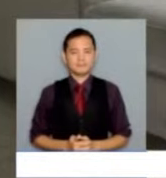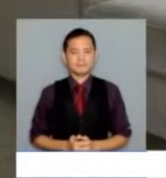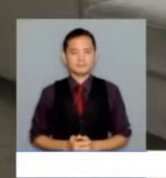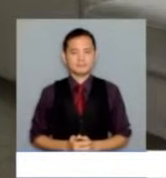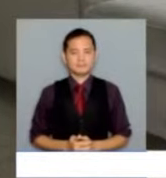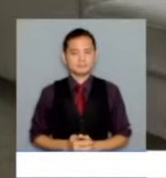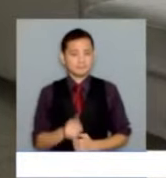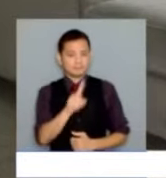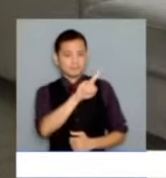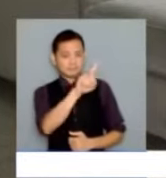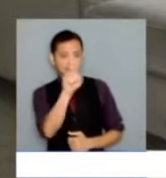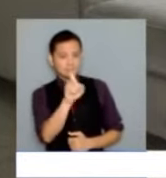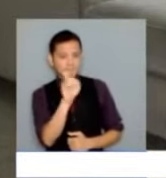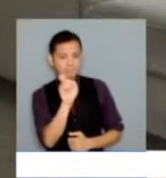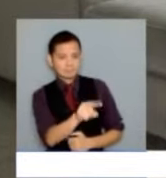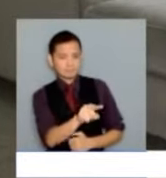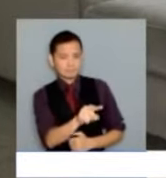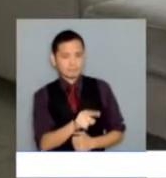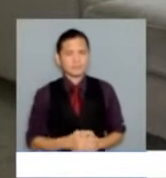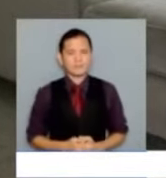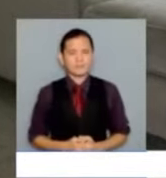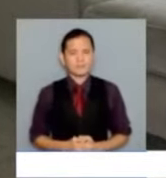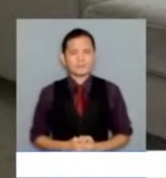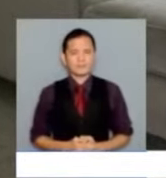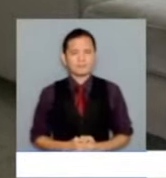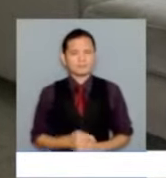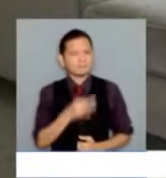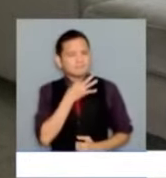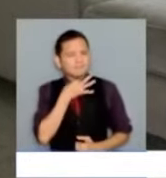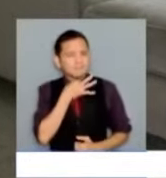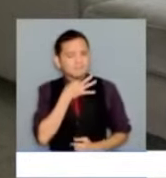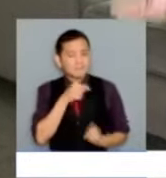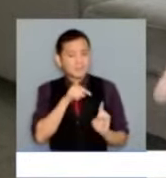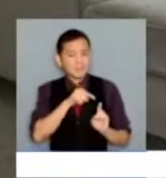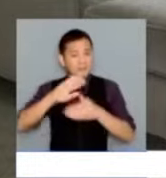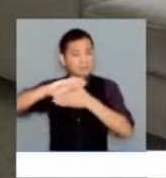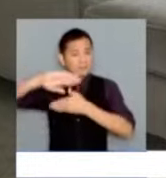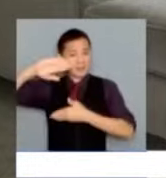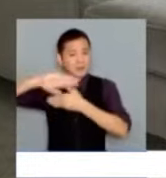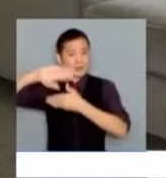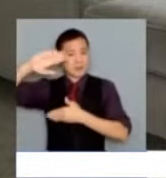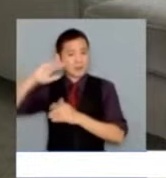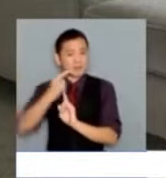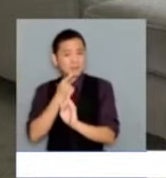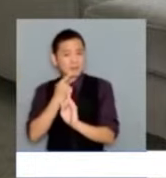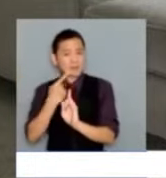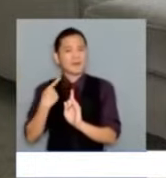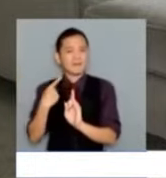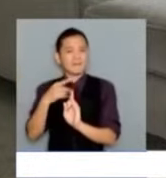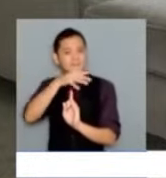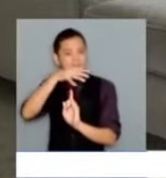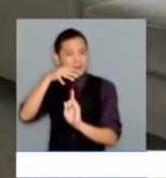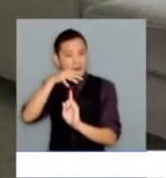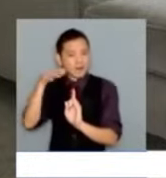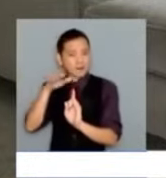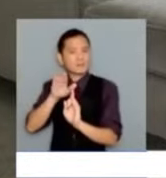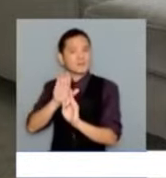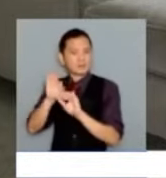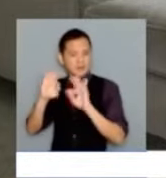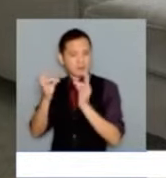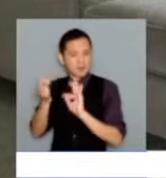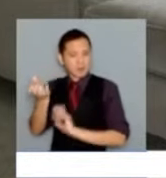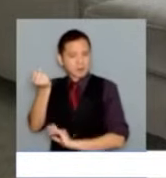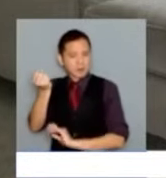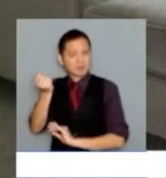Hashtag Ask Attorney. Attorney, sabi ng isa sa mga vlogger, nasa farm sila ng kamag-anak nila nang makita ang tarsier,